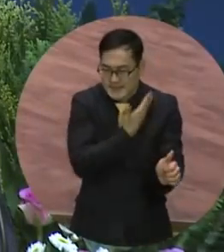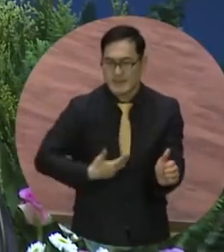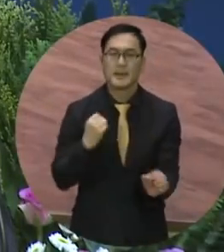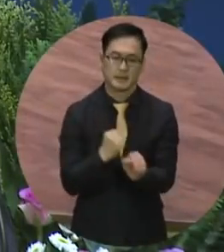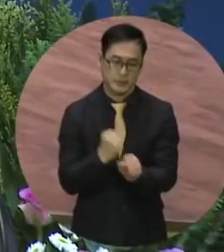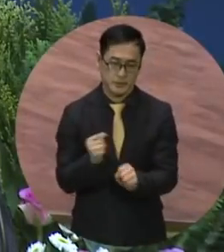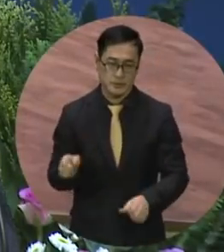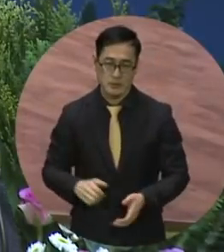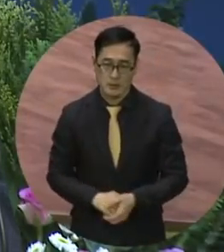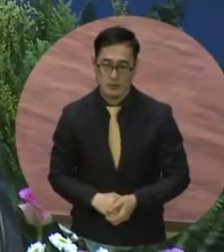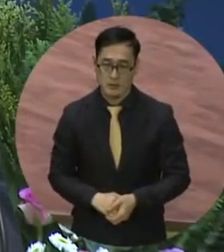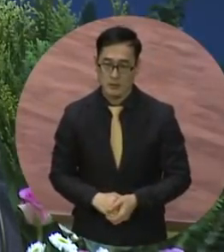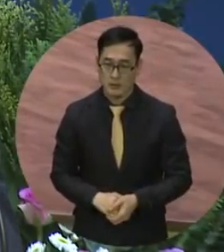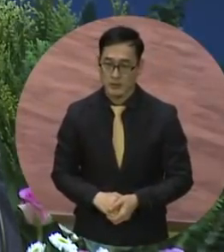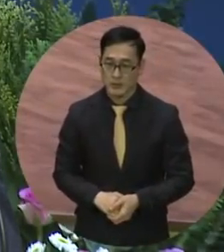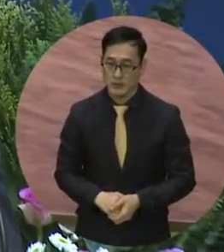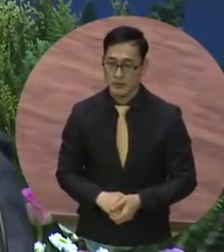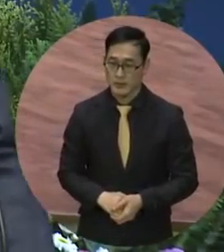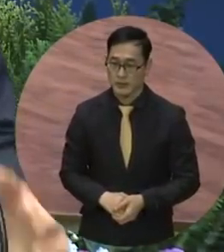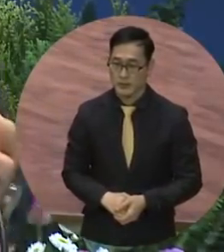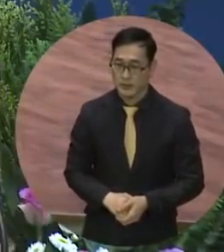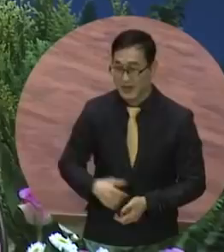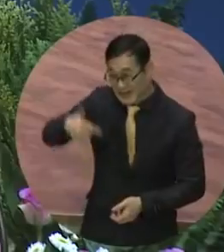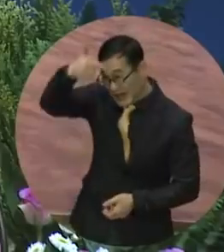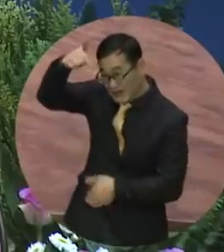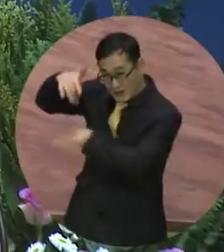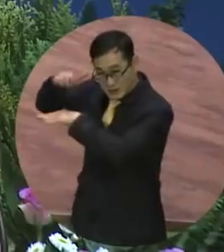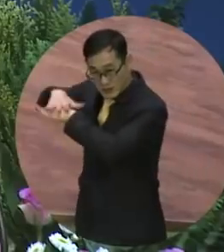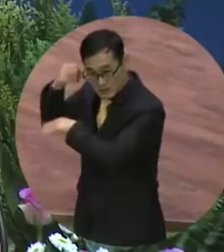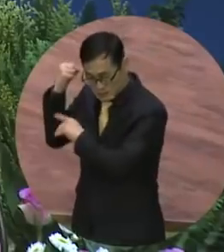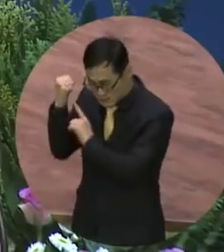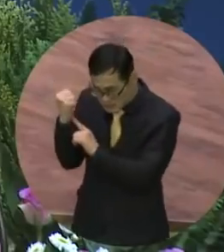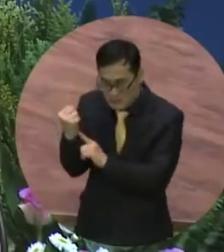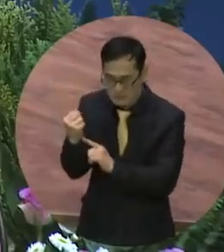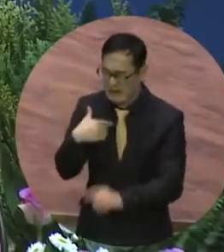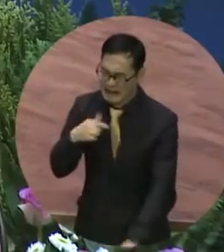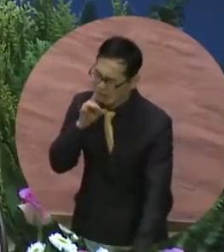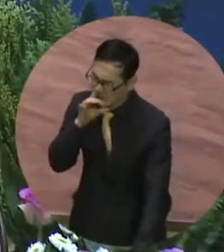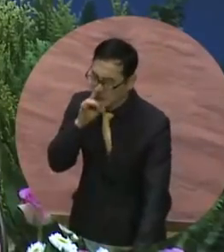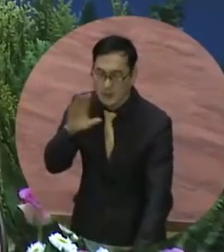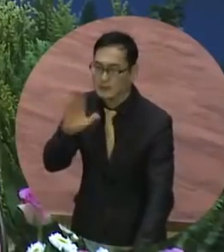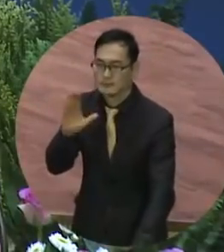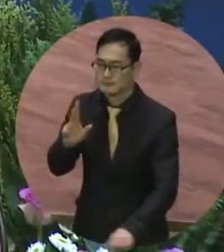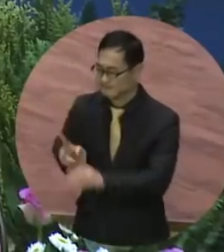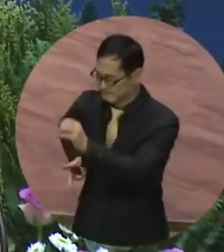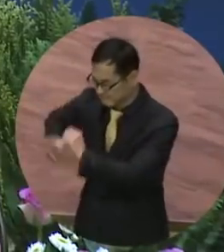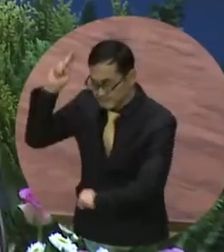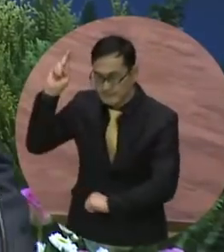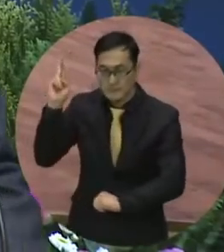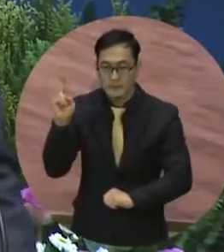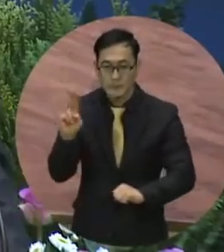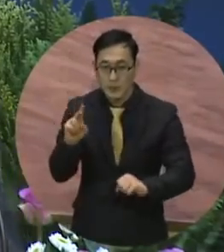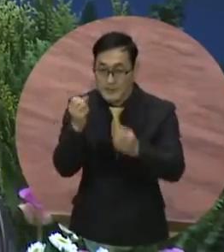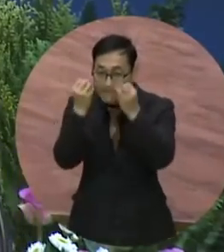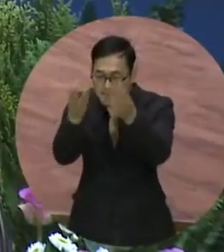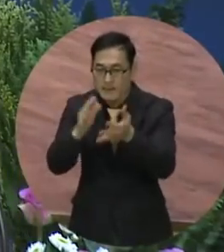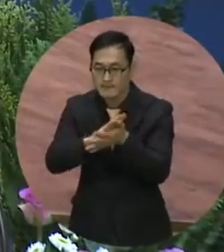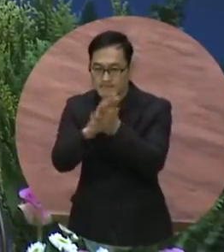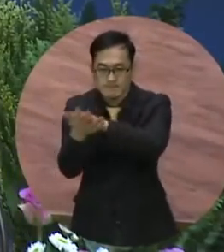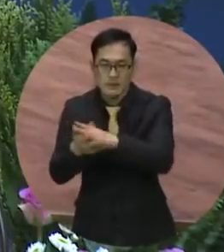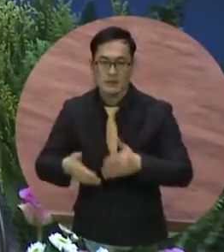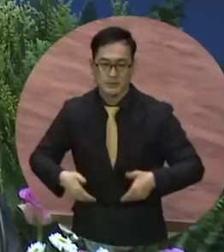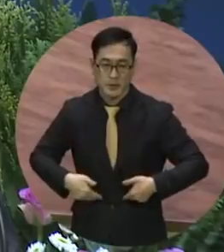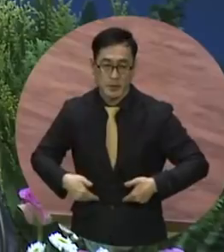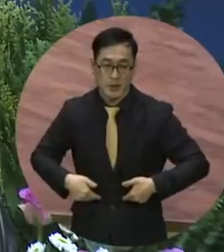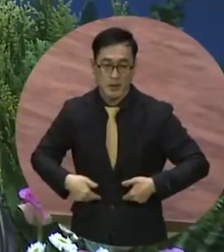살아야지. 어떻게 본론 인생 삽니까? 성경 66권 언약이 뭐예요? 요약을 하면 뭡니까? 사도행전 1장